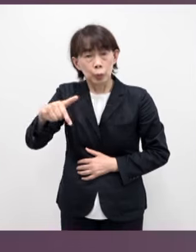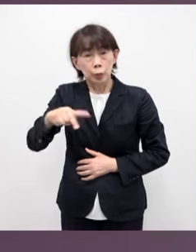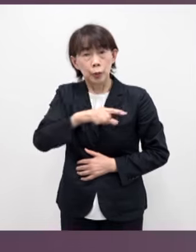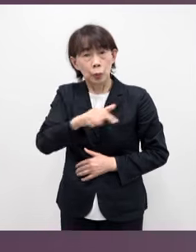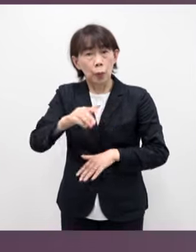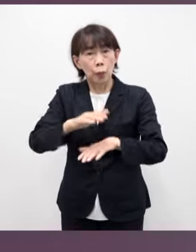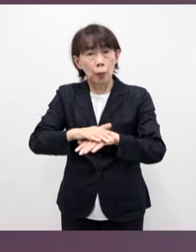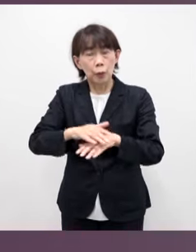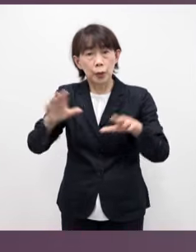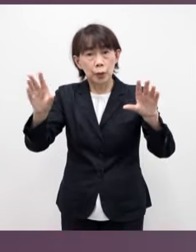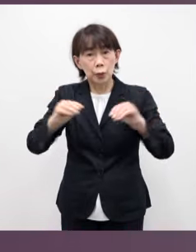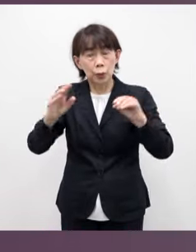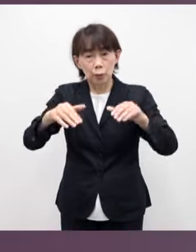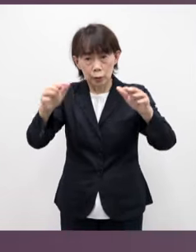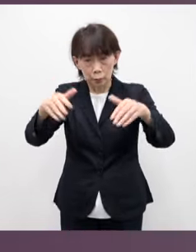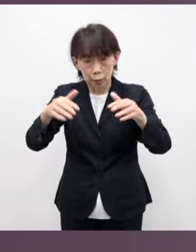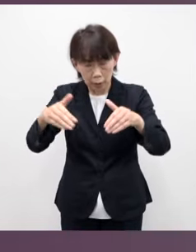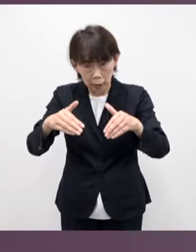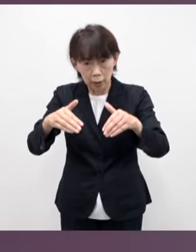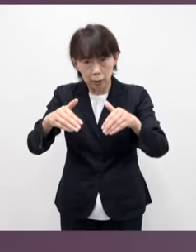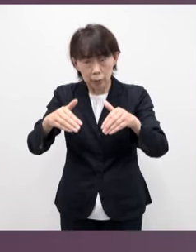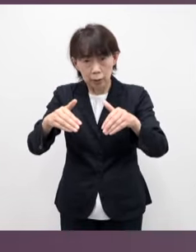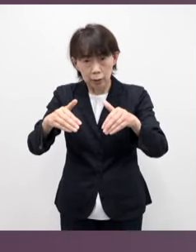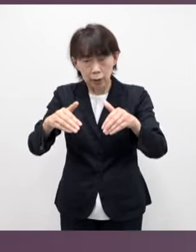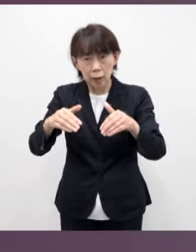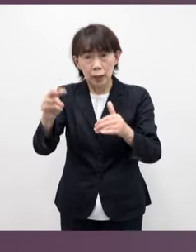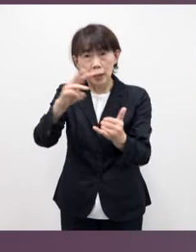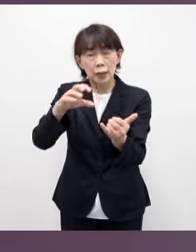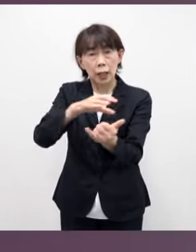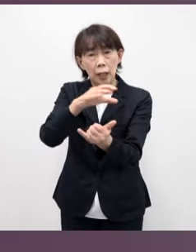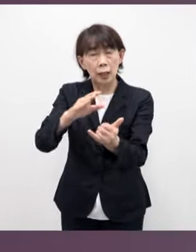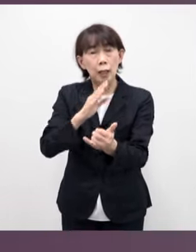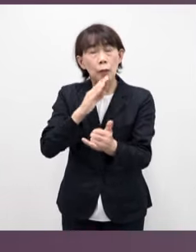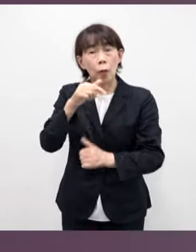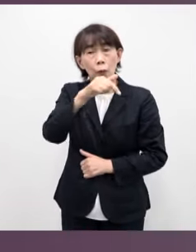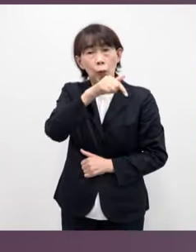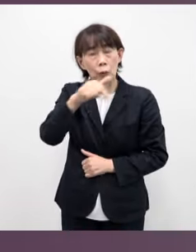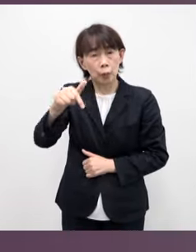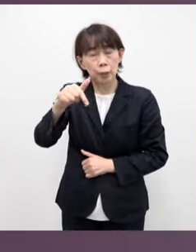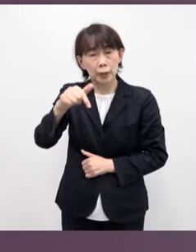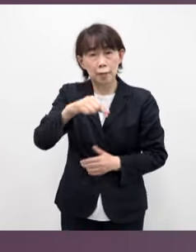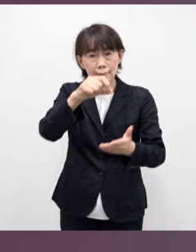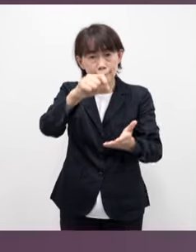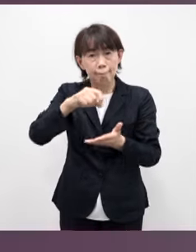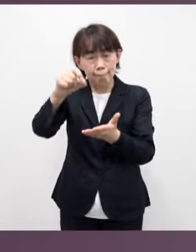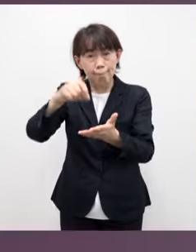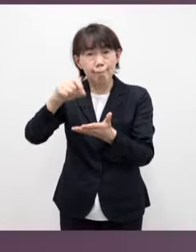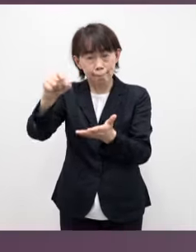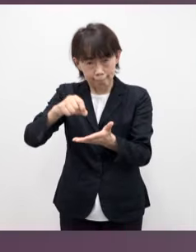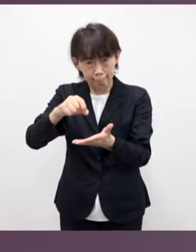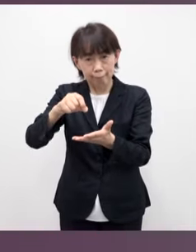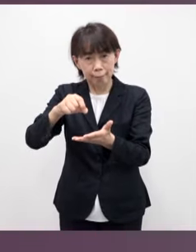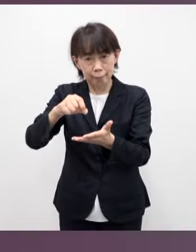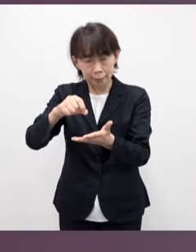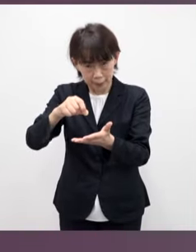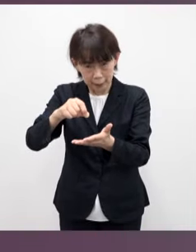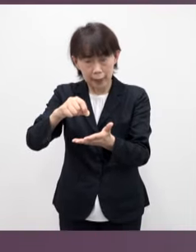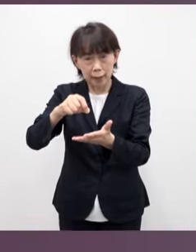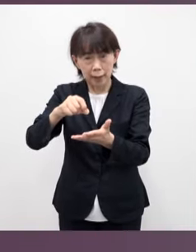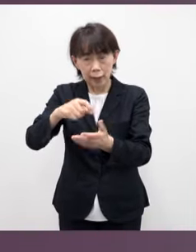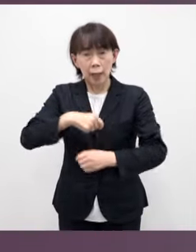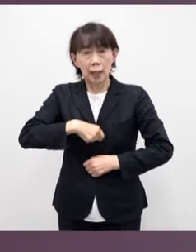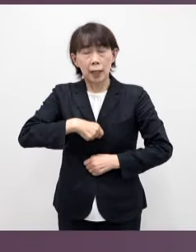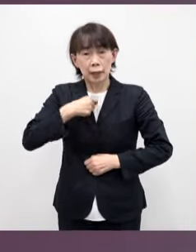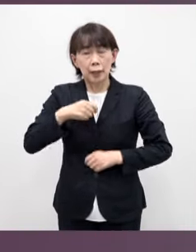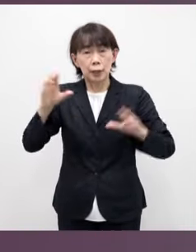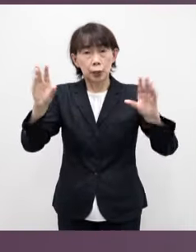あらゆる手段をを活用して情報を収集するとともに入手した情報をえ重複をわず災害本部内でえ共有するように